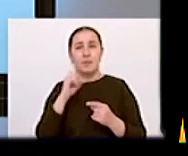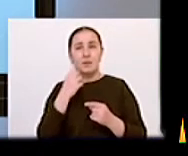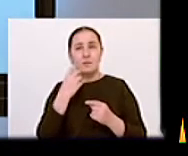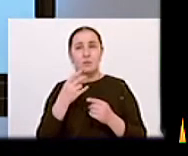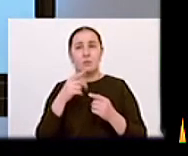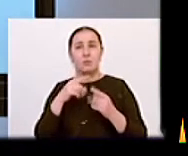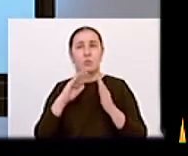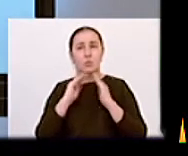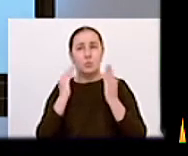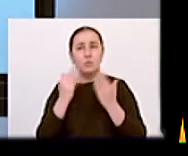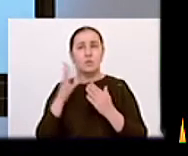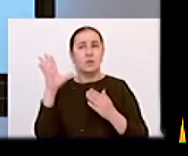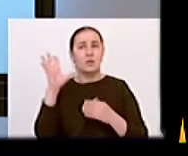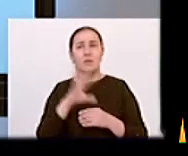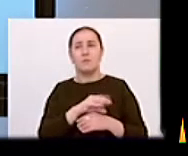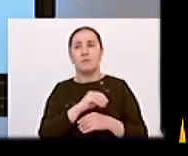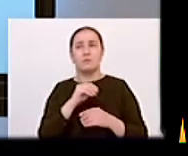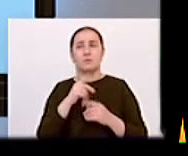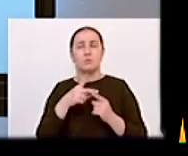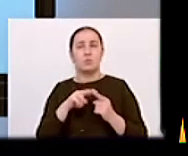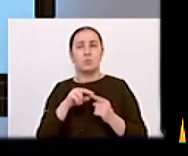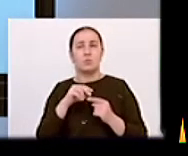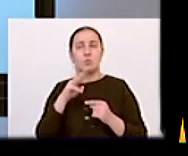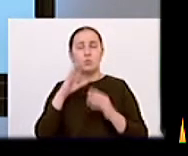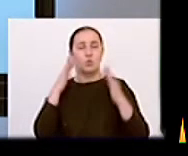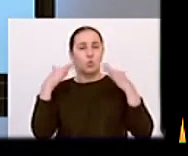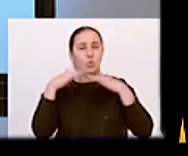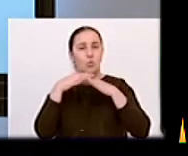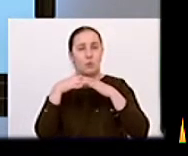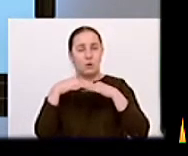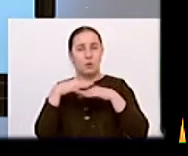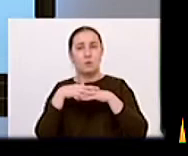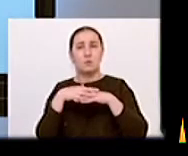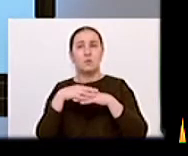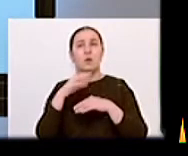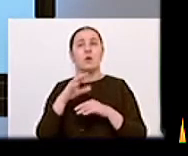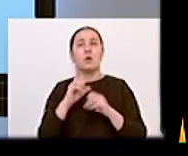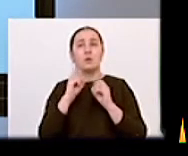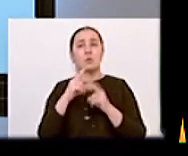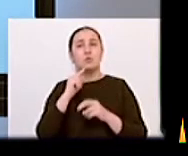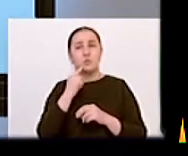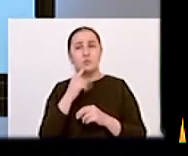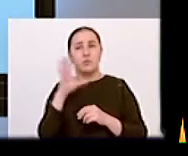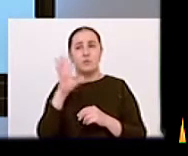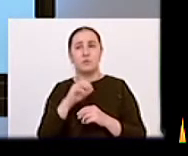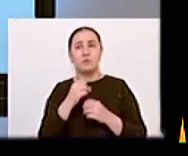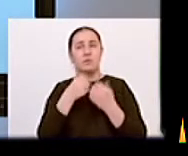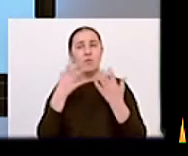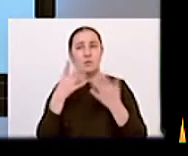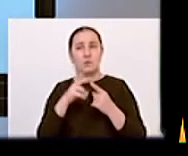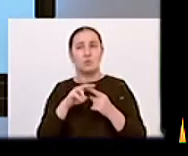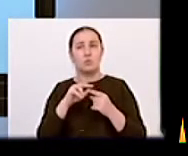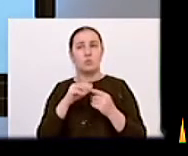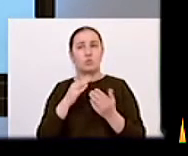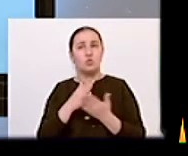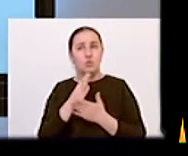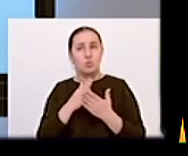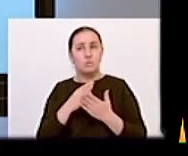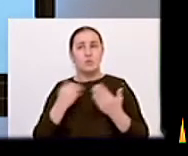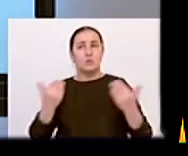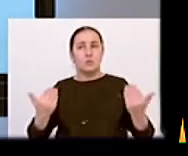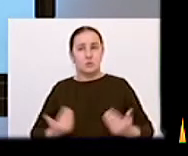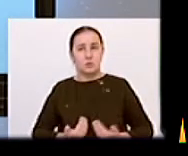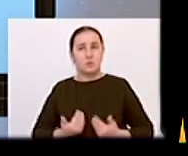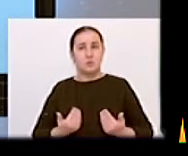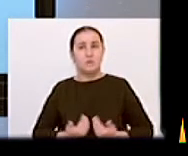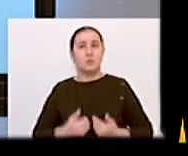нами, кругом нас, всюду туман. Ах, как трудно все на свете. Служба,